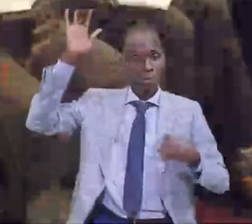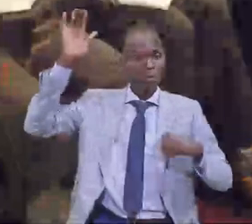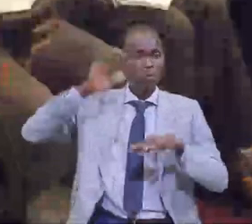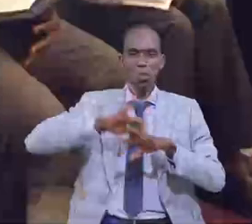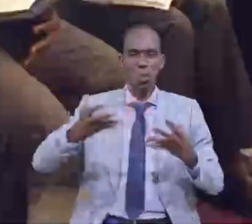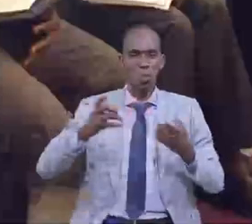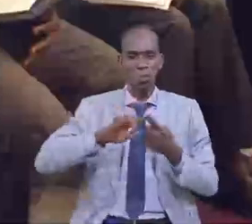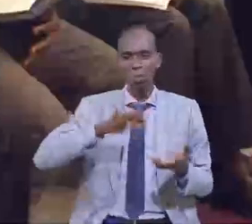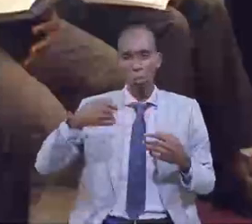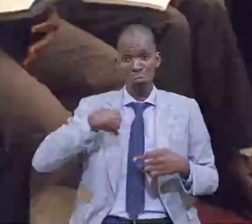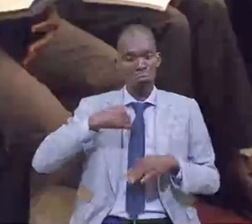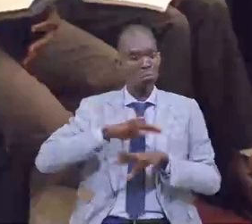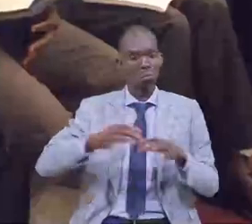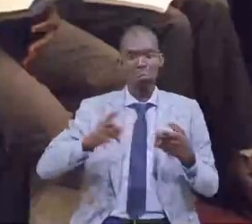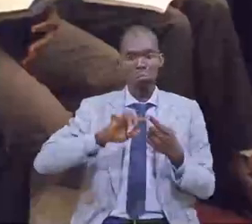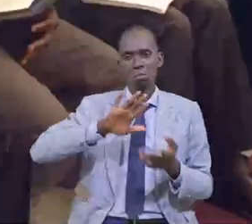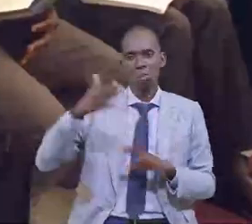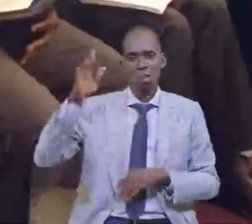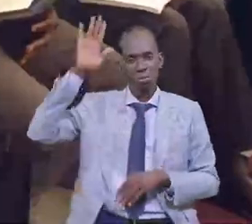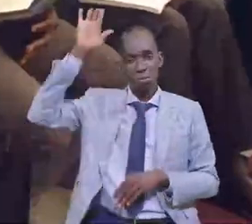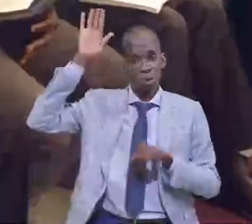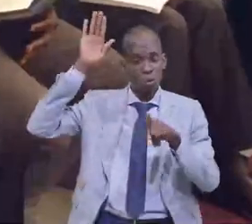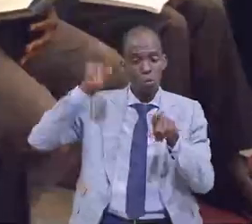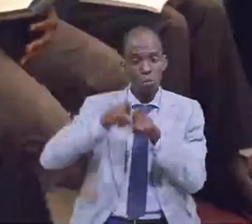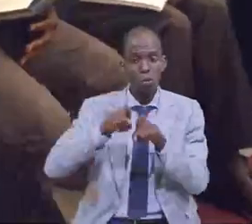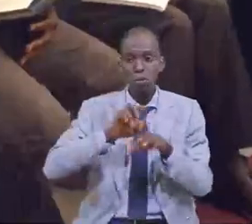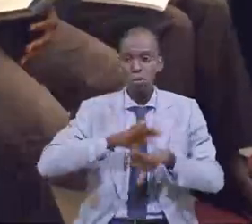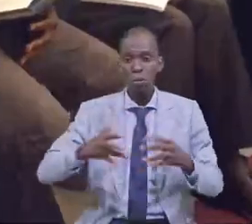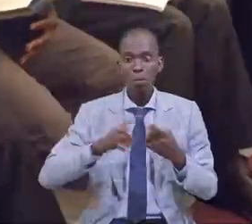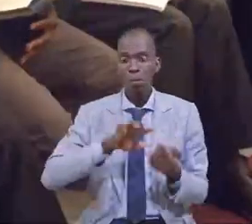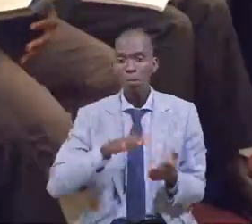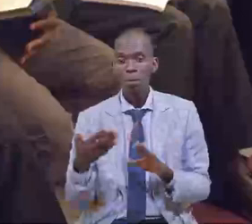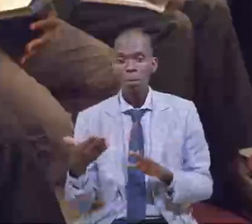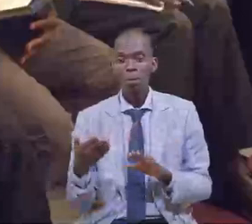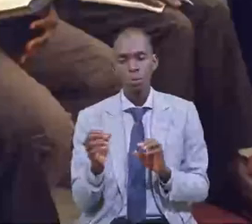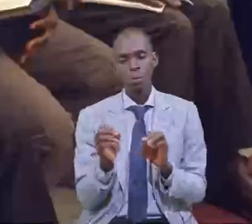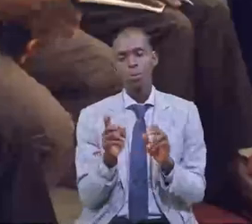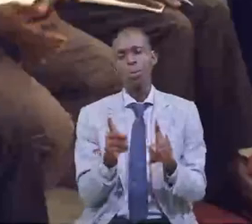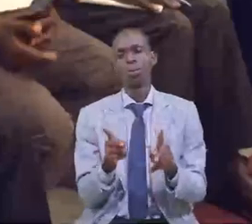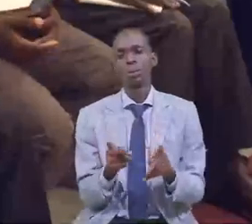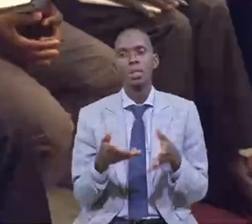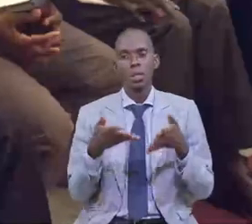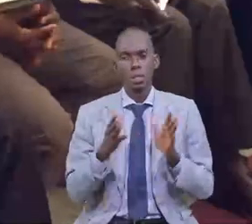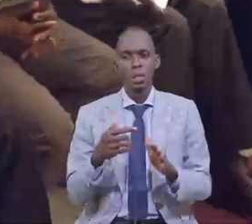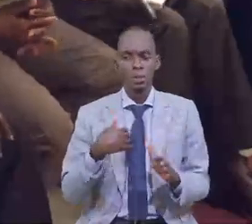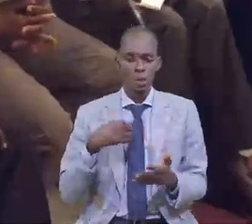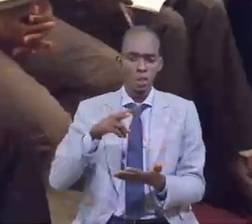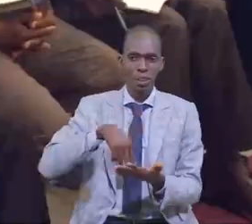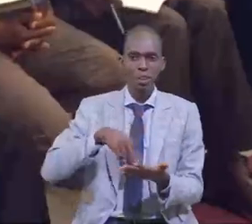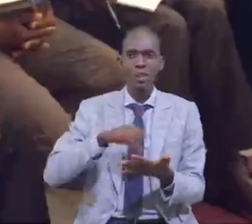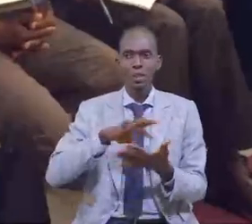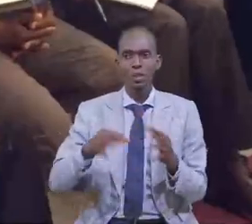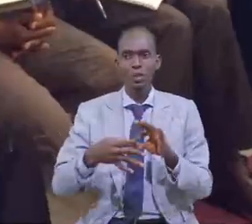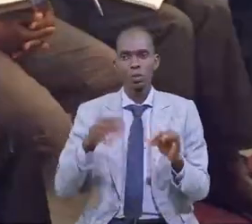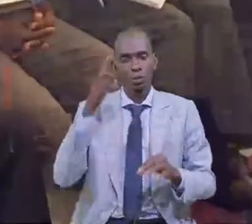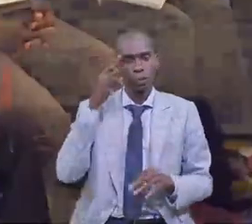mourir maintenant? Je suis le numéro un. Et toi et vous? Je dis, et vous, moi je ne veux pas mourir. Que je vous lise une histoire